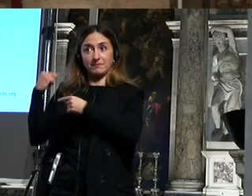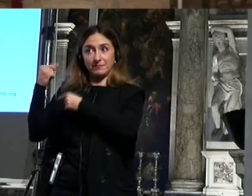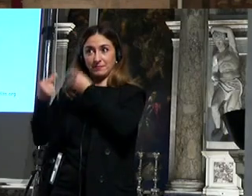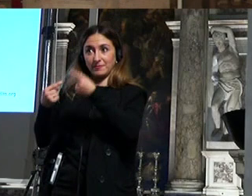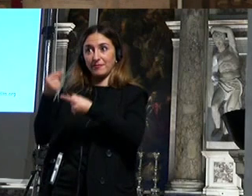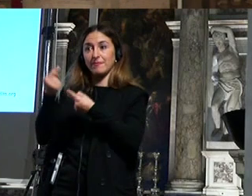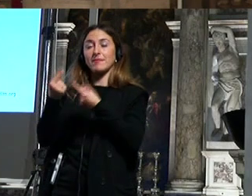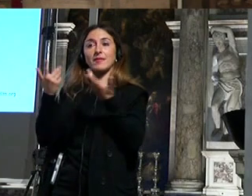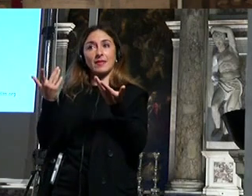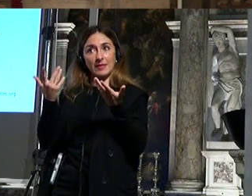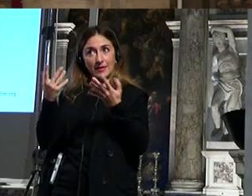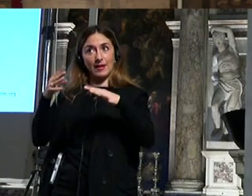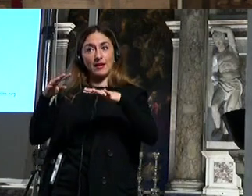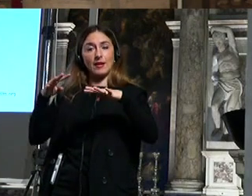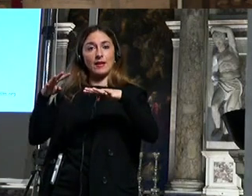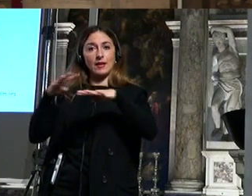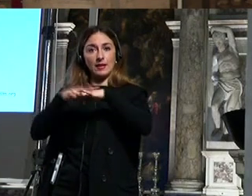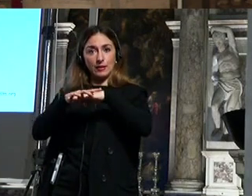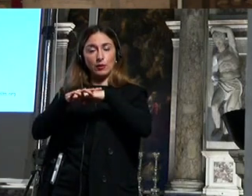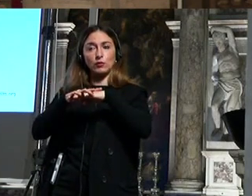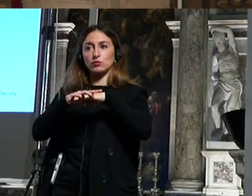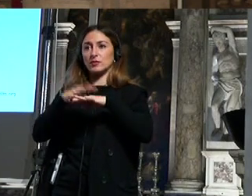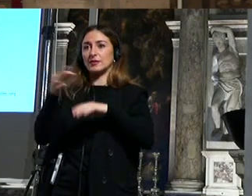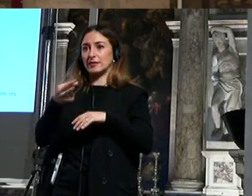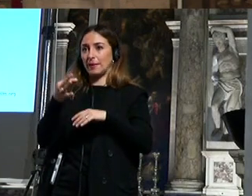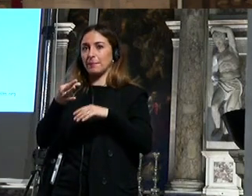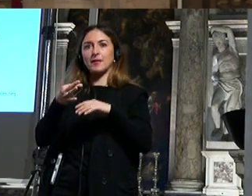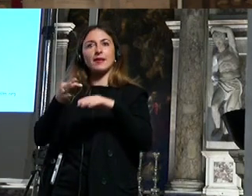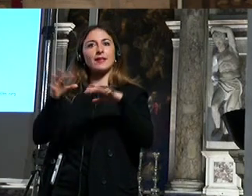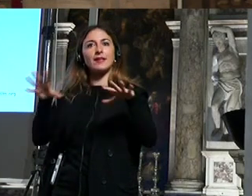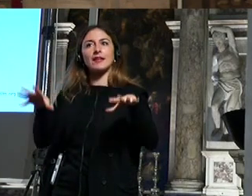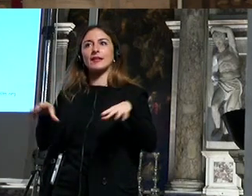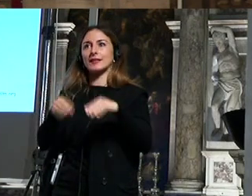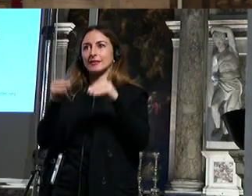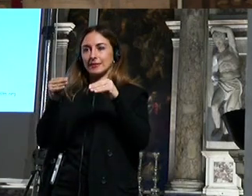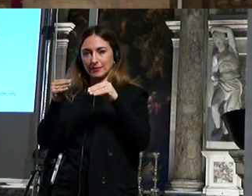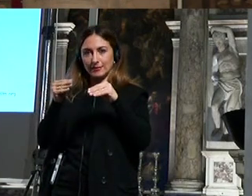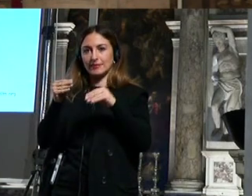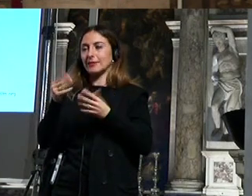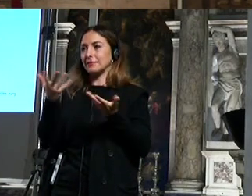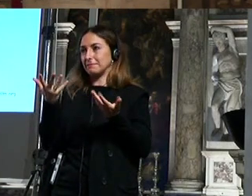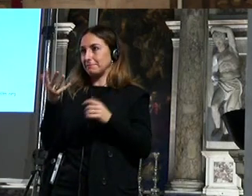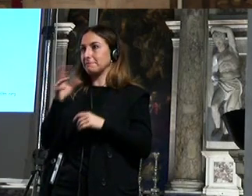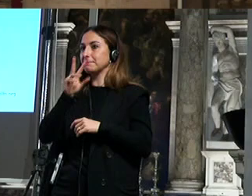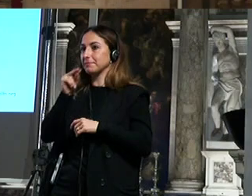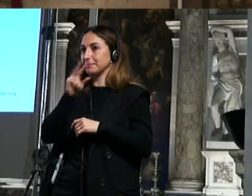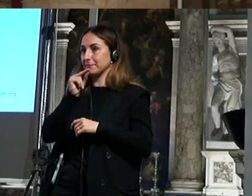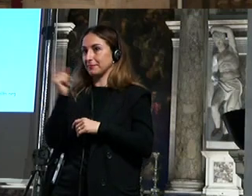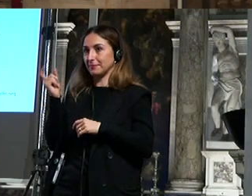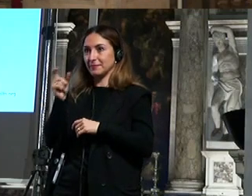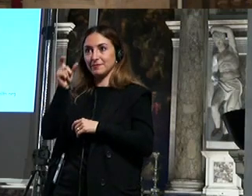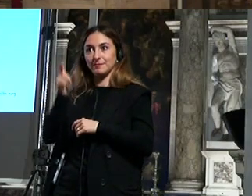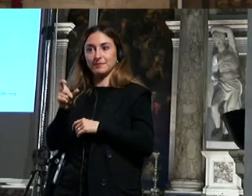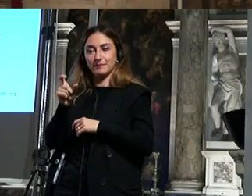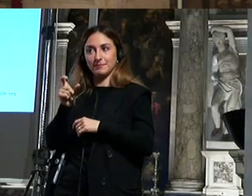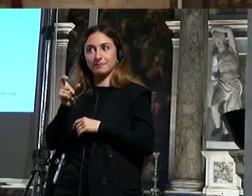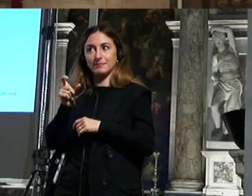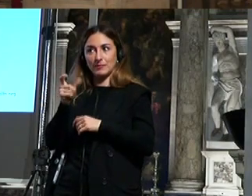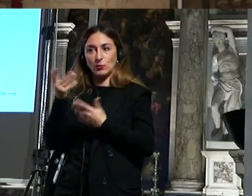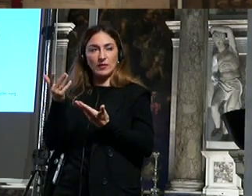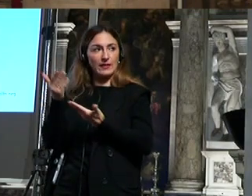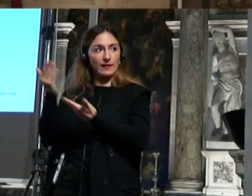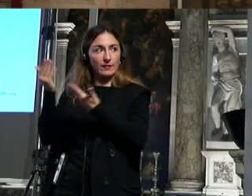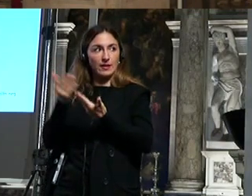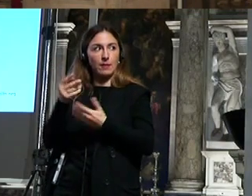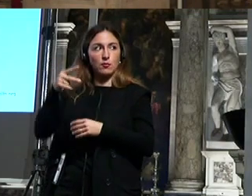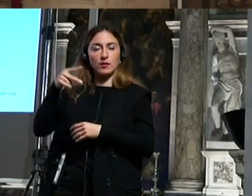A incroci si inizia con la viva voce dell'autrice, in questo caso quindi invitiamo Nicole